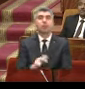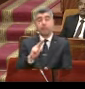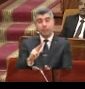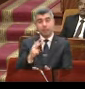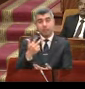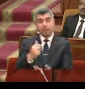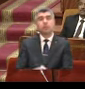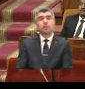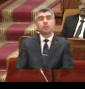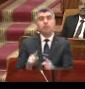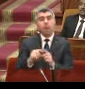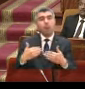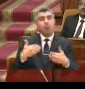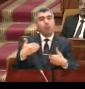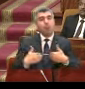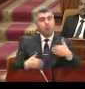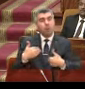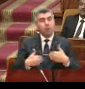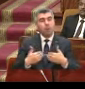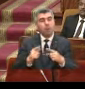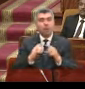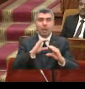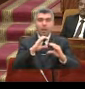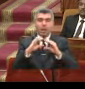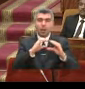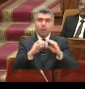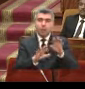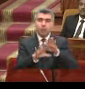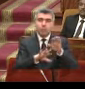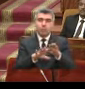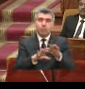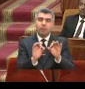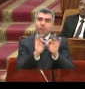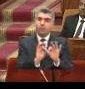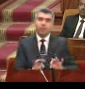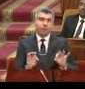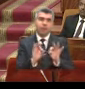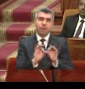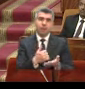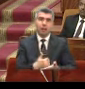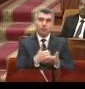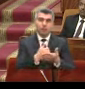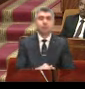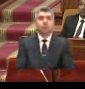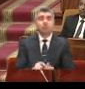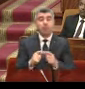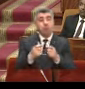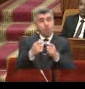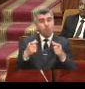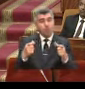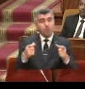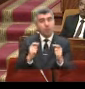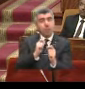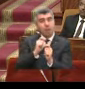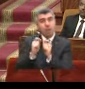الثالثه، ان ذوي الاحتياجات الخاصه خارج الحوار الاجتماعي، وهذه راه نقطه مهمه. لذلك باش يمكننا نتوسعوا اكثر في النقاش، لان